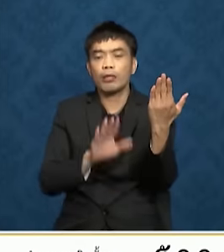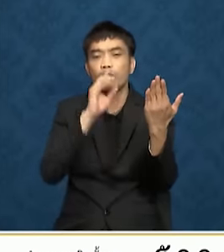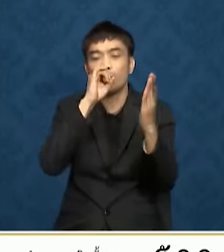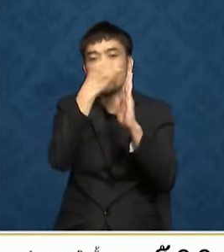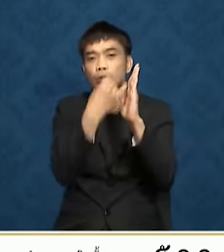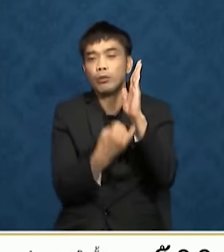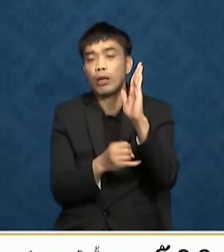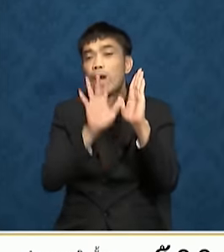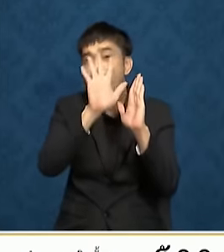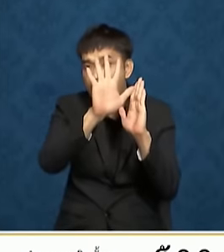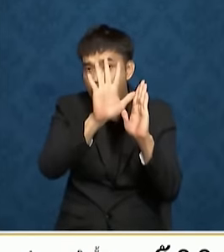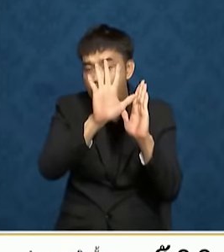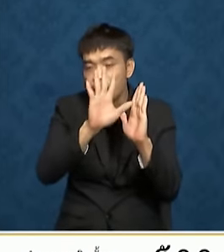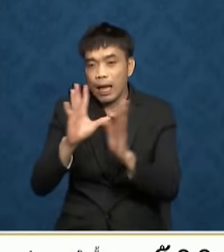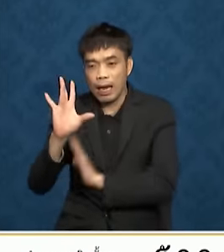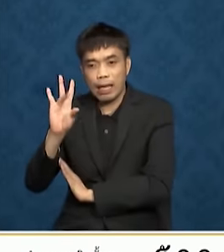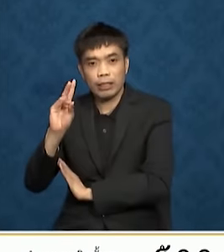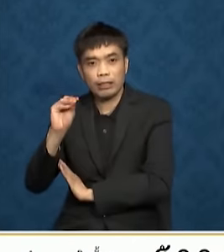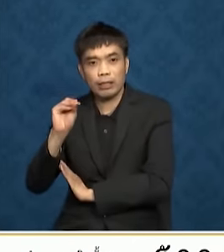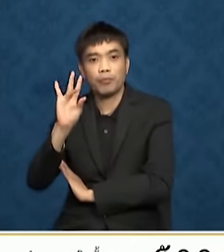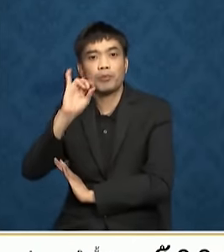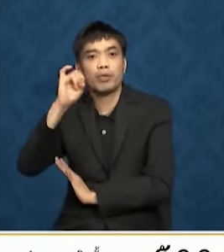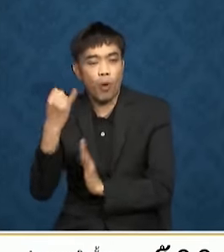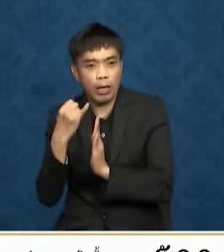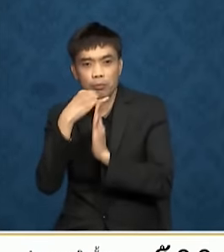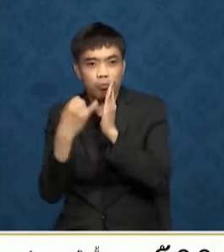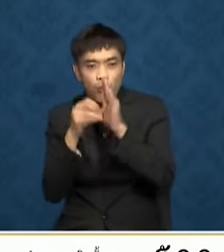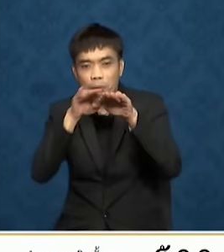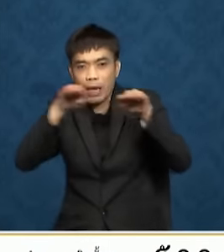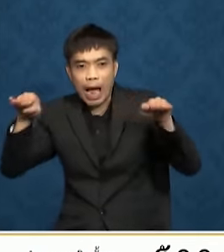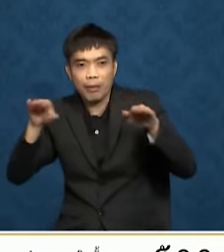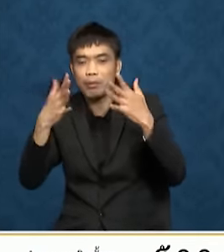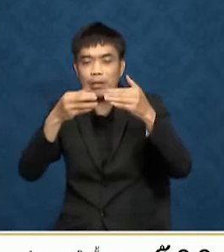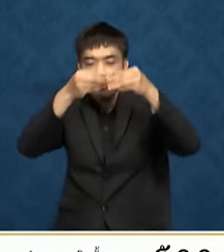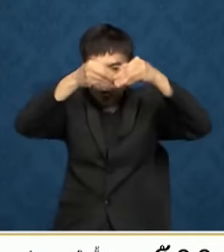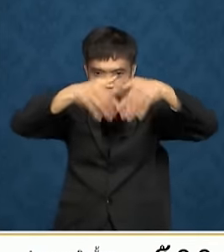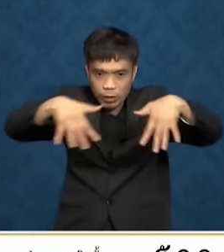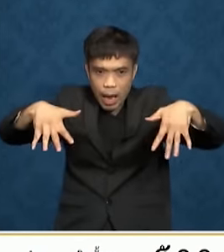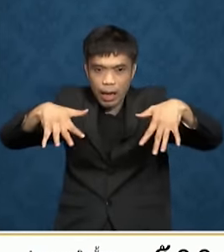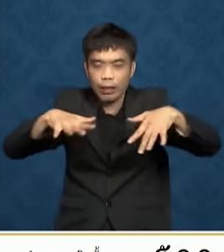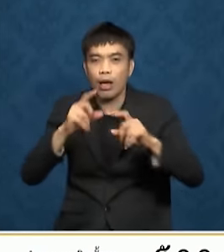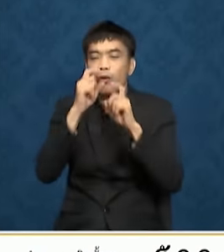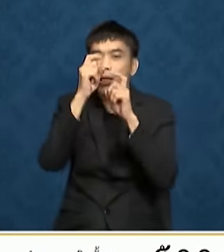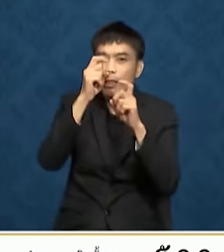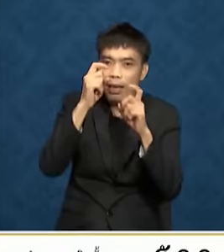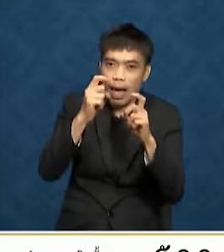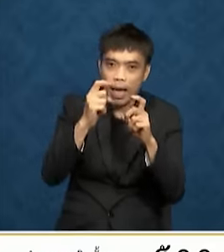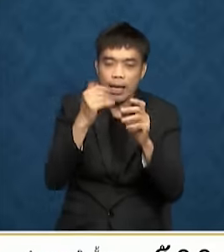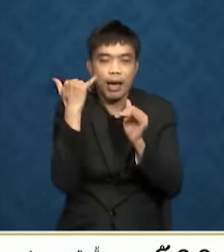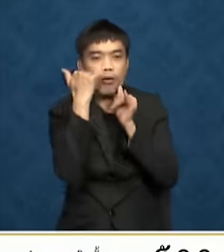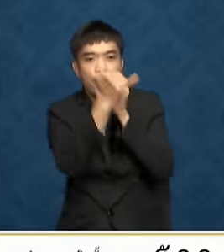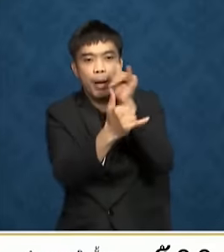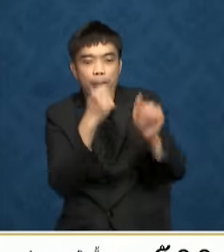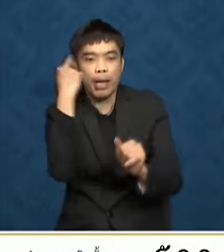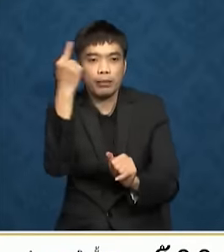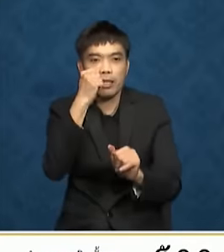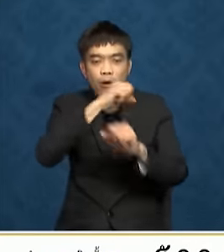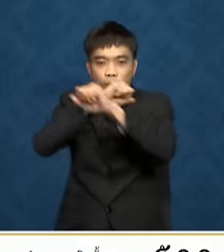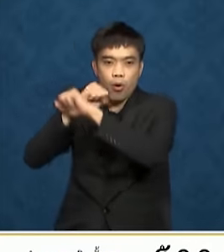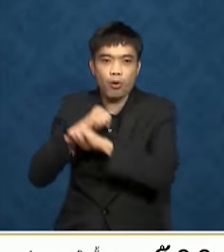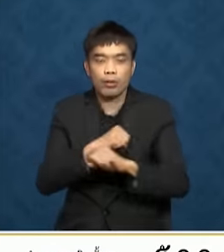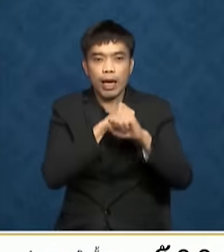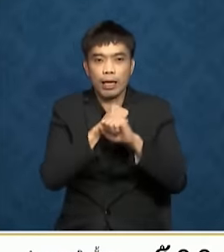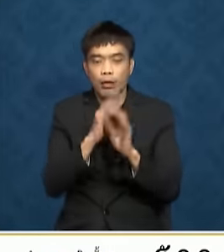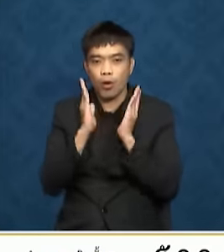ครับอีก 70กว่าจังหวัดไม่ได้ตรงนี้แล้วเรื่องของโครงสร้างไม่ว่าจะเป็นเรื่องของความปลอดภัยของนักท่องเที่ยวไม่ว่าจะเป็นเรื่องของ